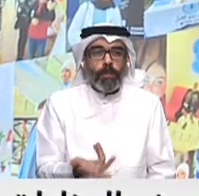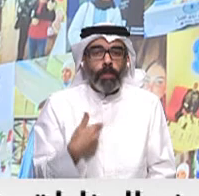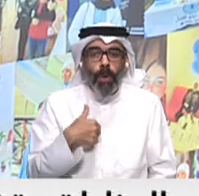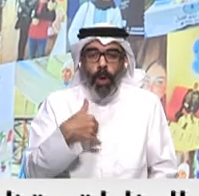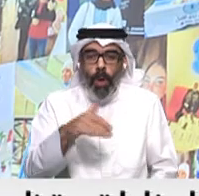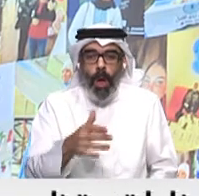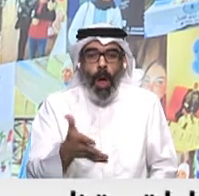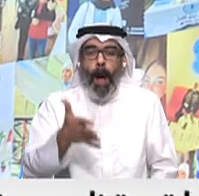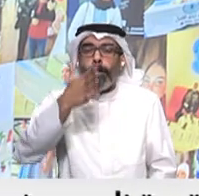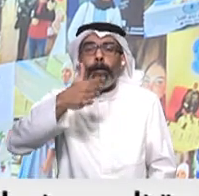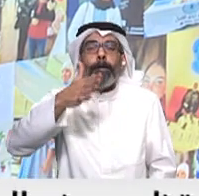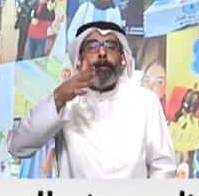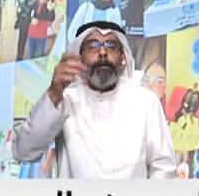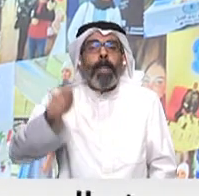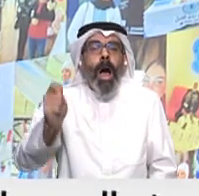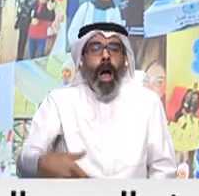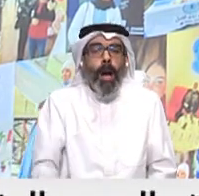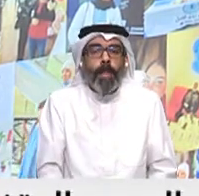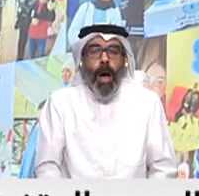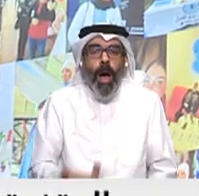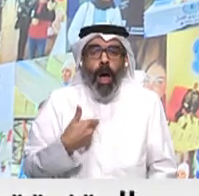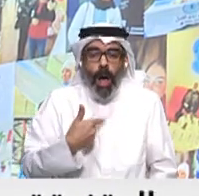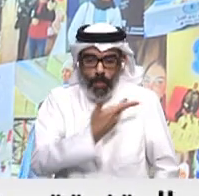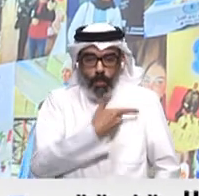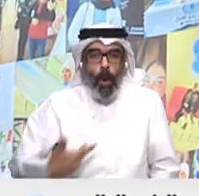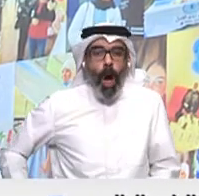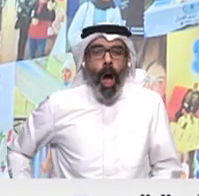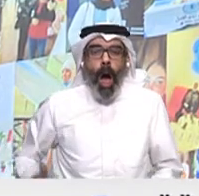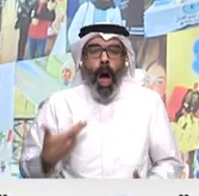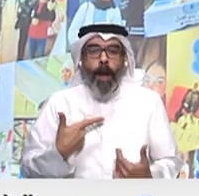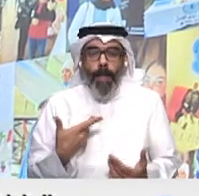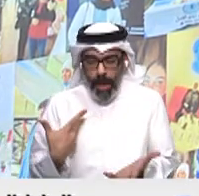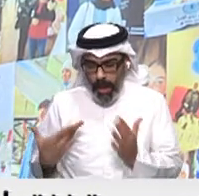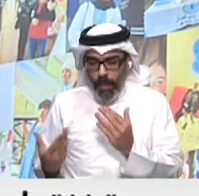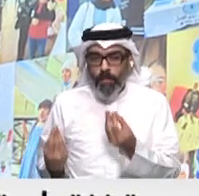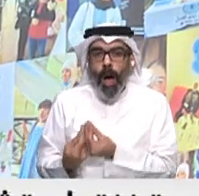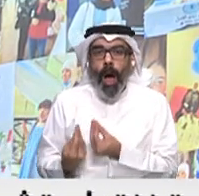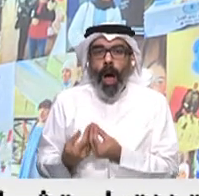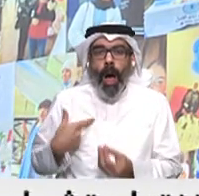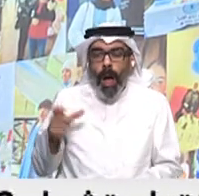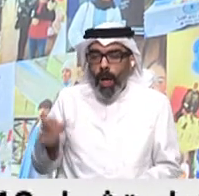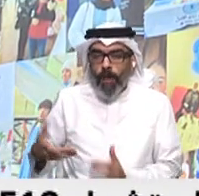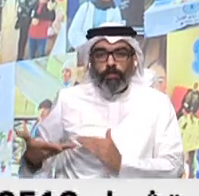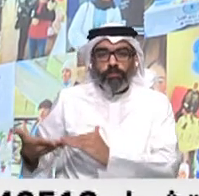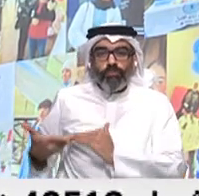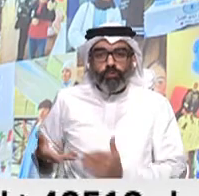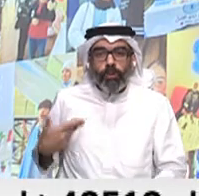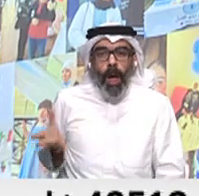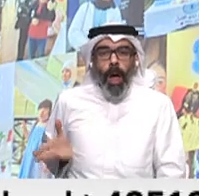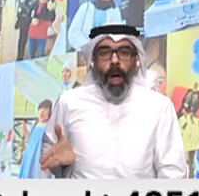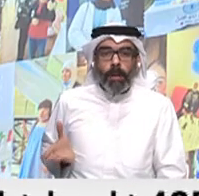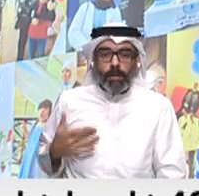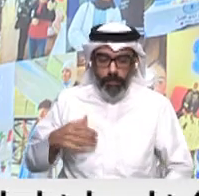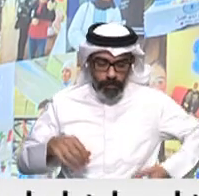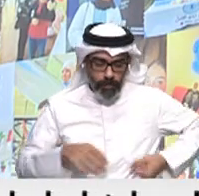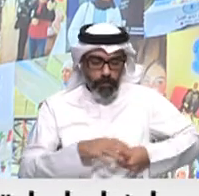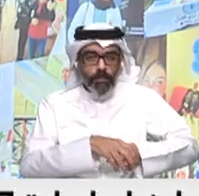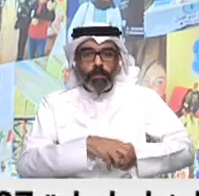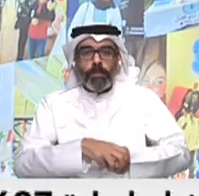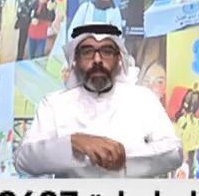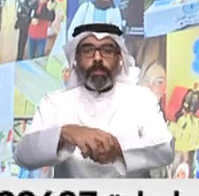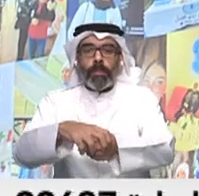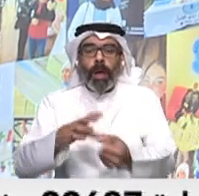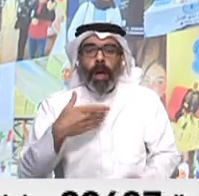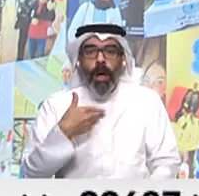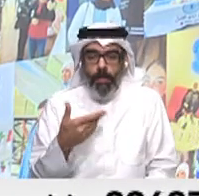المرافعات بالمحاكم دائما أحتاج معي مرافق حتى يكون معي مساعد، لكن ما أقدر أستخدم العصا